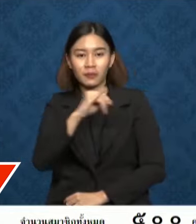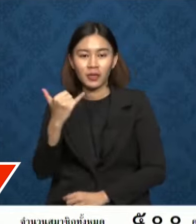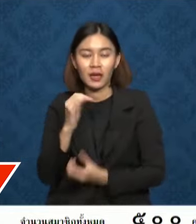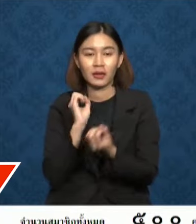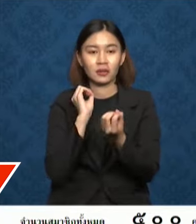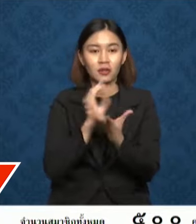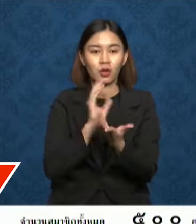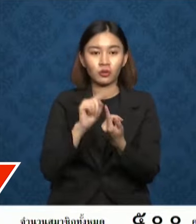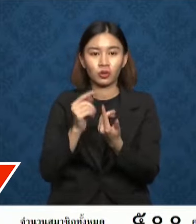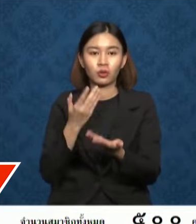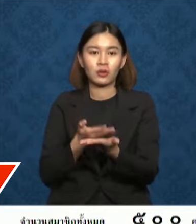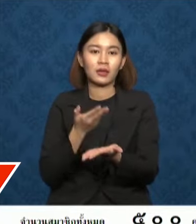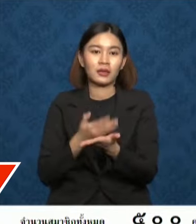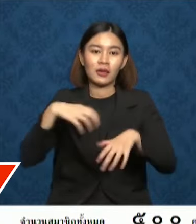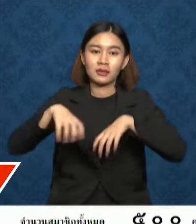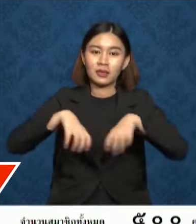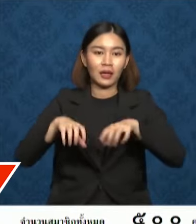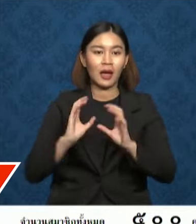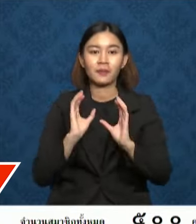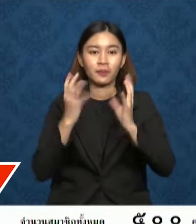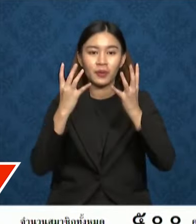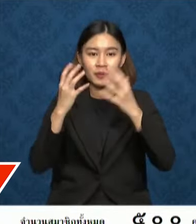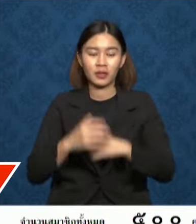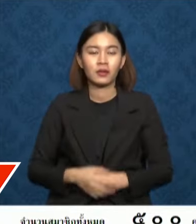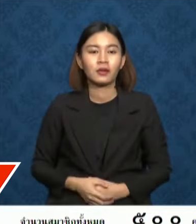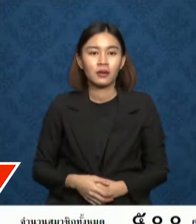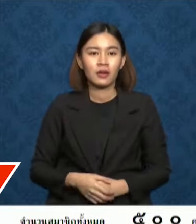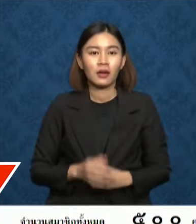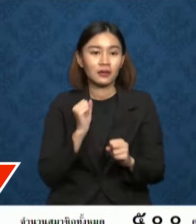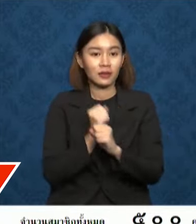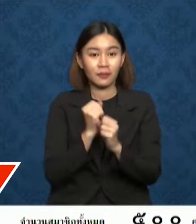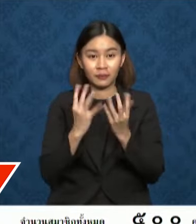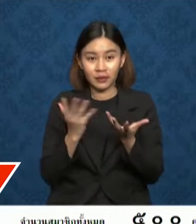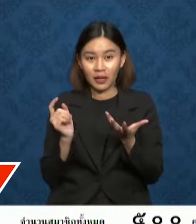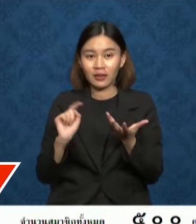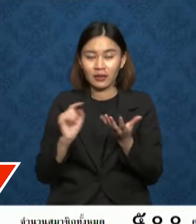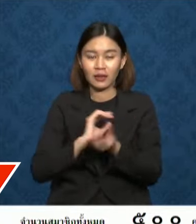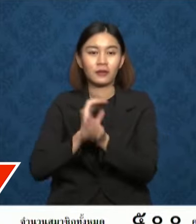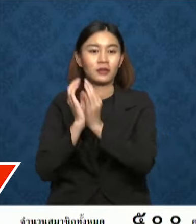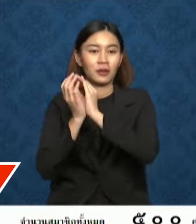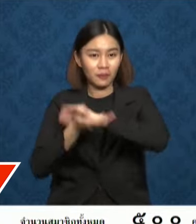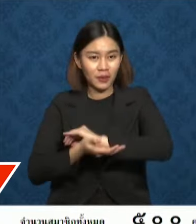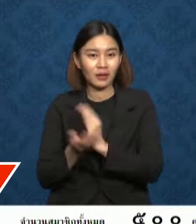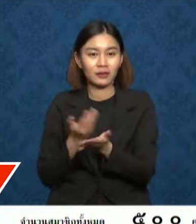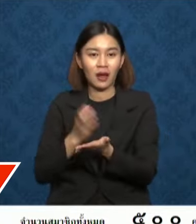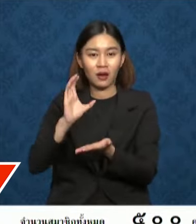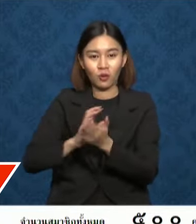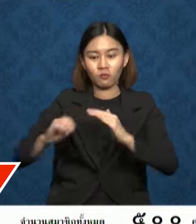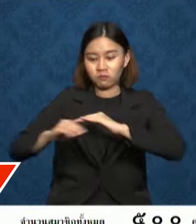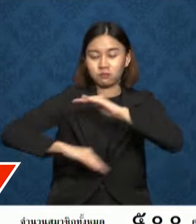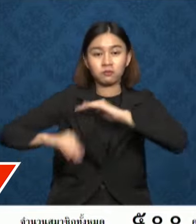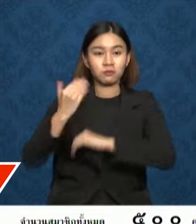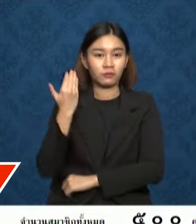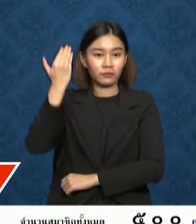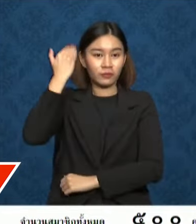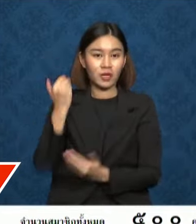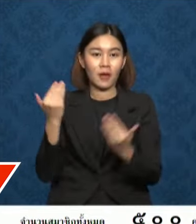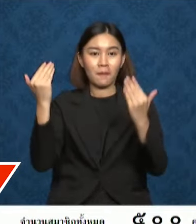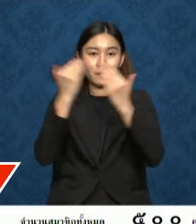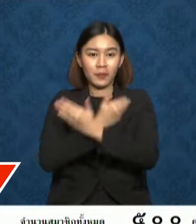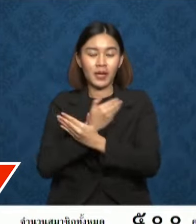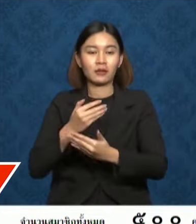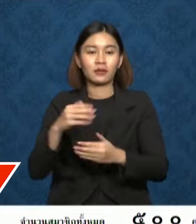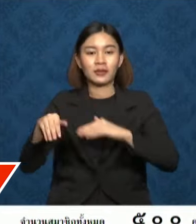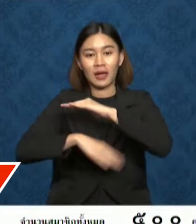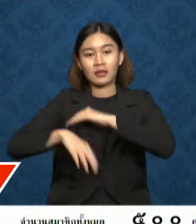ภาวะการขาพืนที่การคางๆมากขได้เรๆนะครับทำอย่ไรทเราจะสามารถเปลี่ยนงบประมาณฐานอดีตเป็งบประมาณฐาน